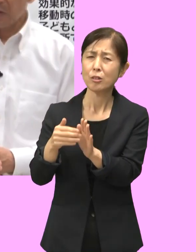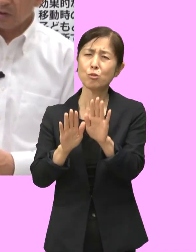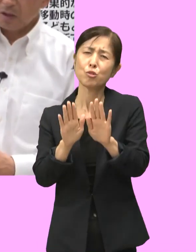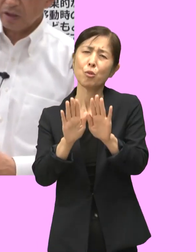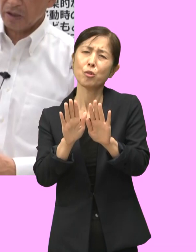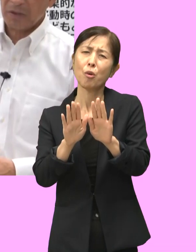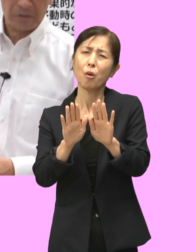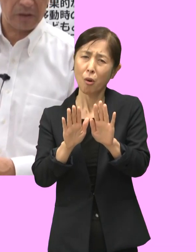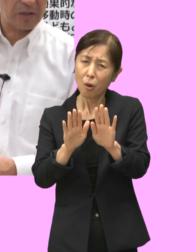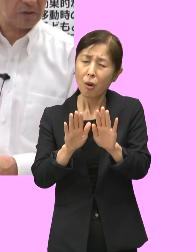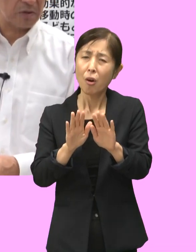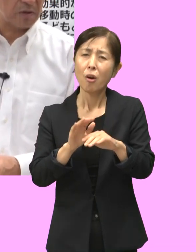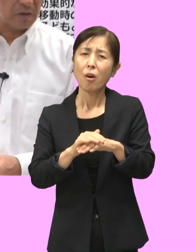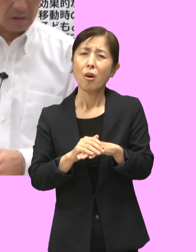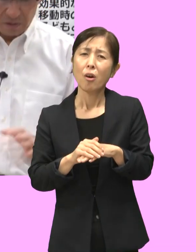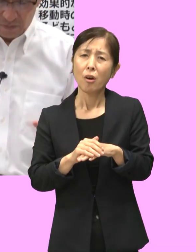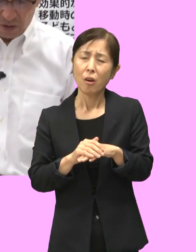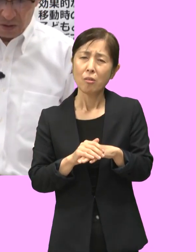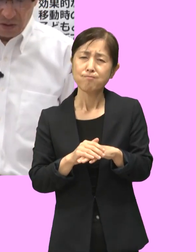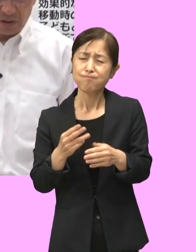ども、今